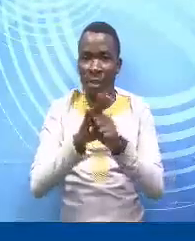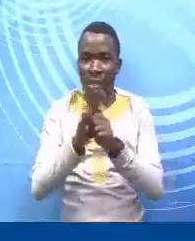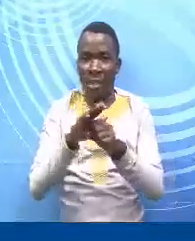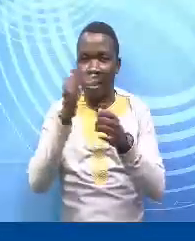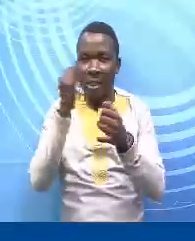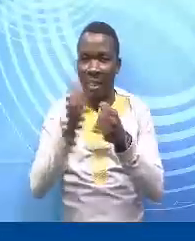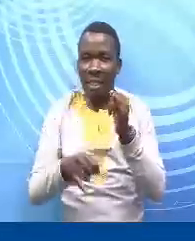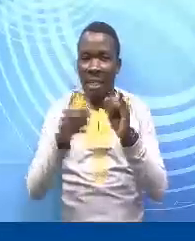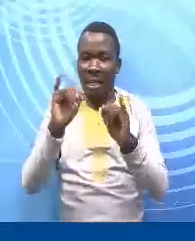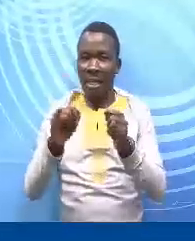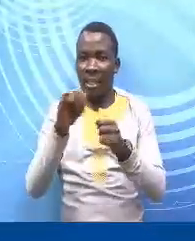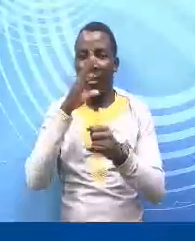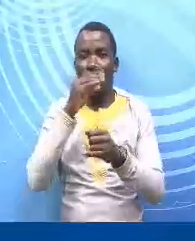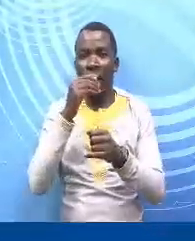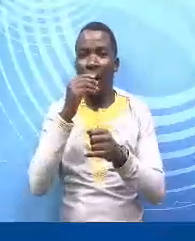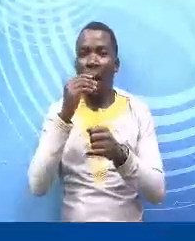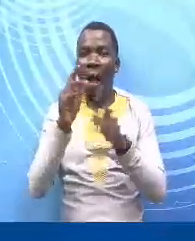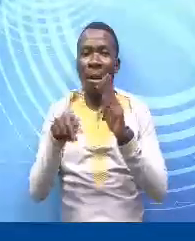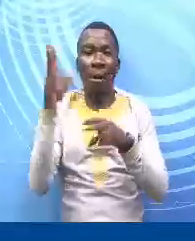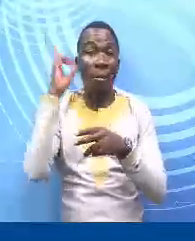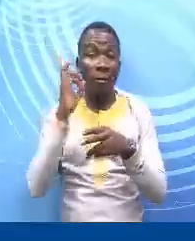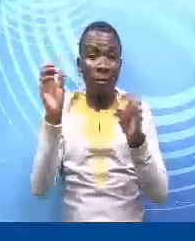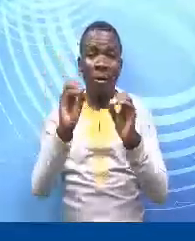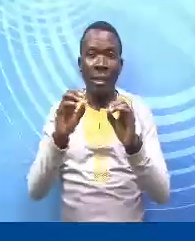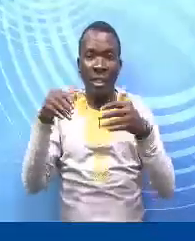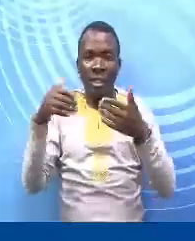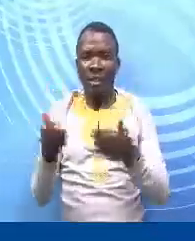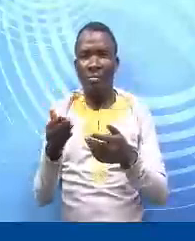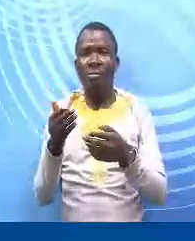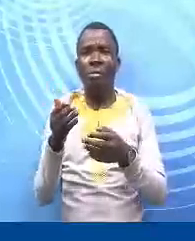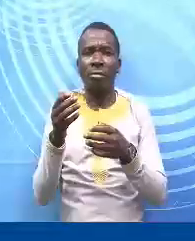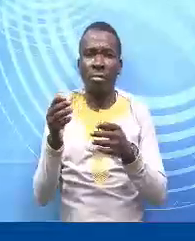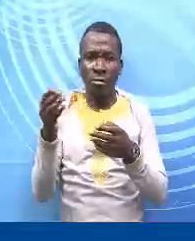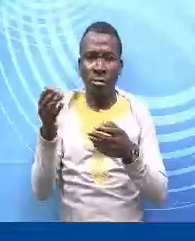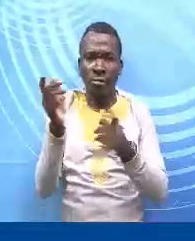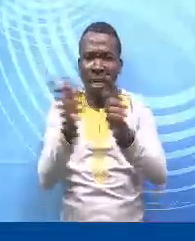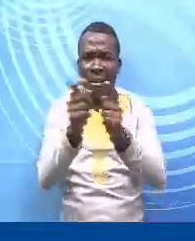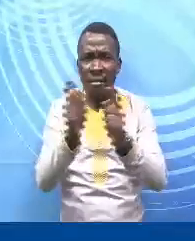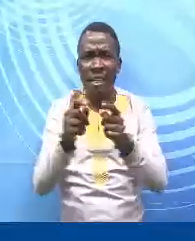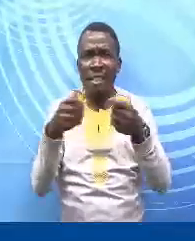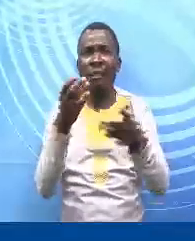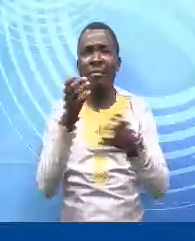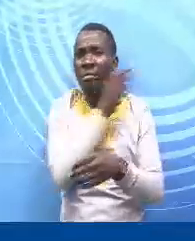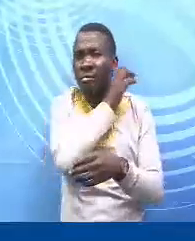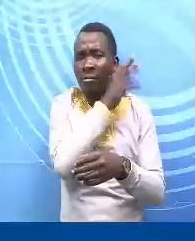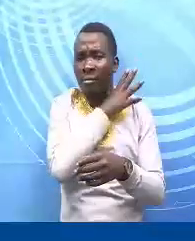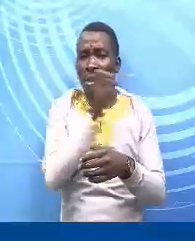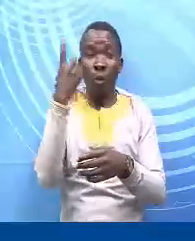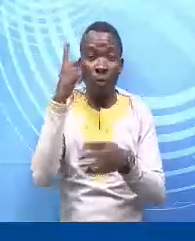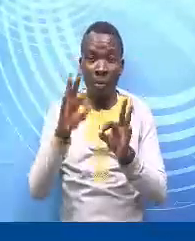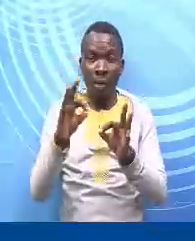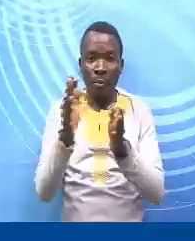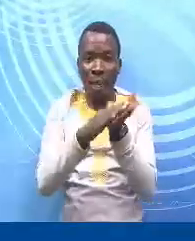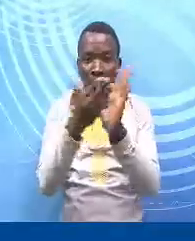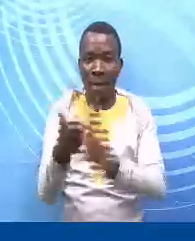bwe nkabona aranyumvira ubusa cyangwa se bakanganira baranenga bakanganira ugasanga ni ibintu bageze mbega nk'ikiganiro